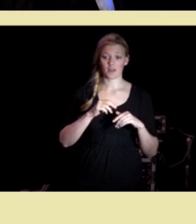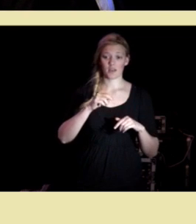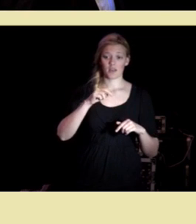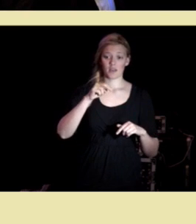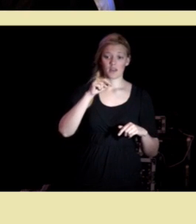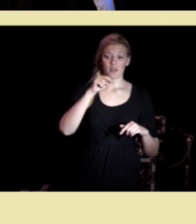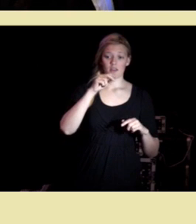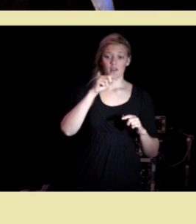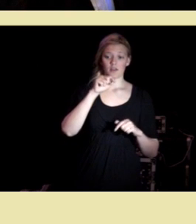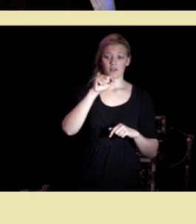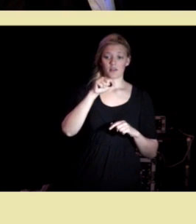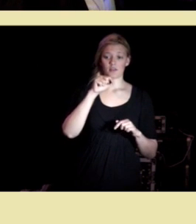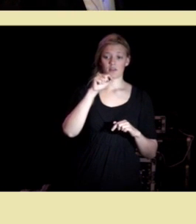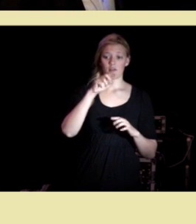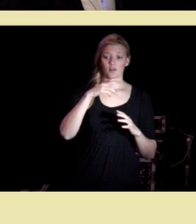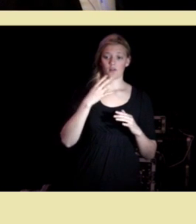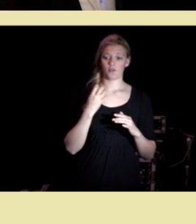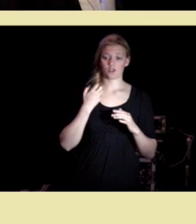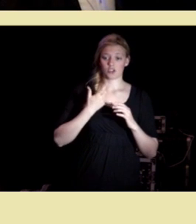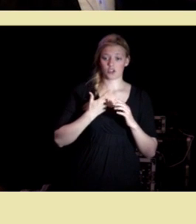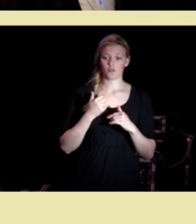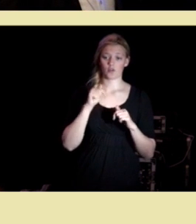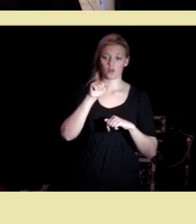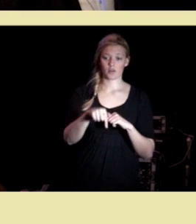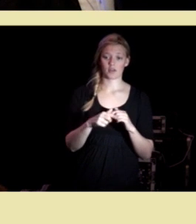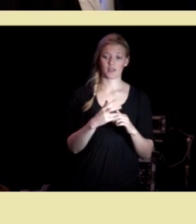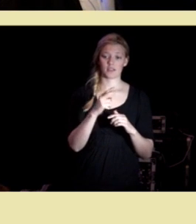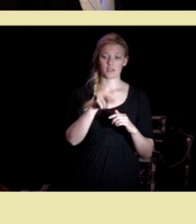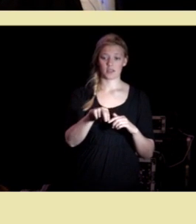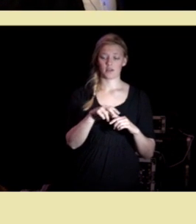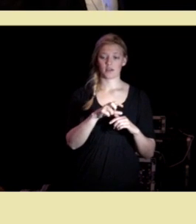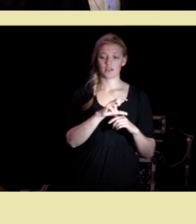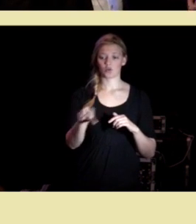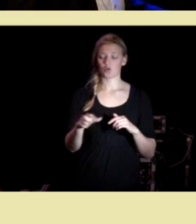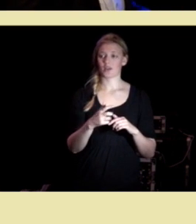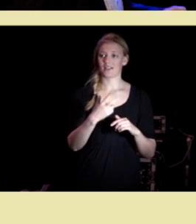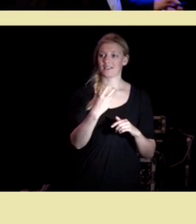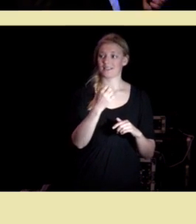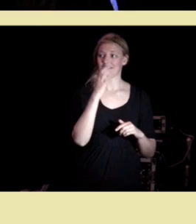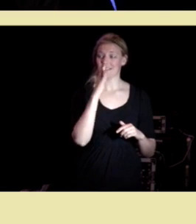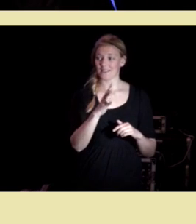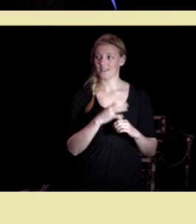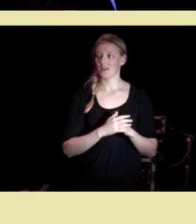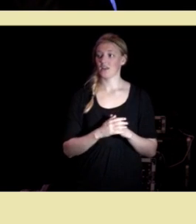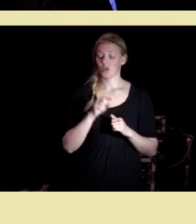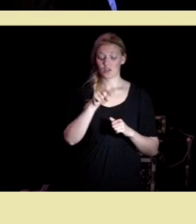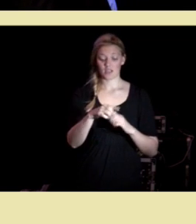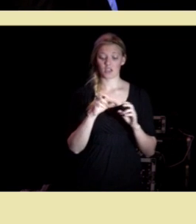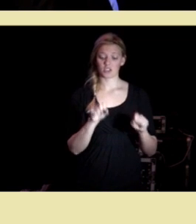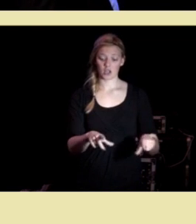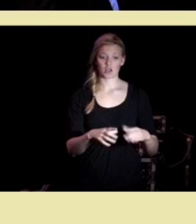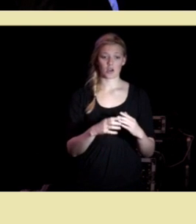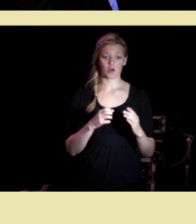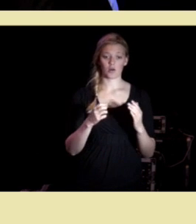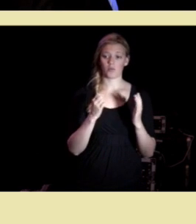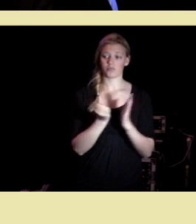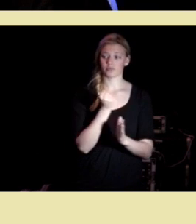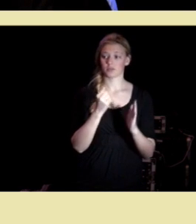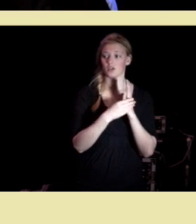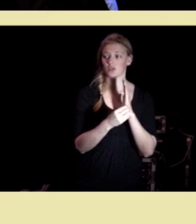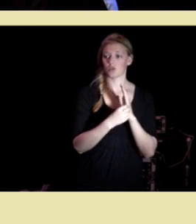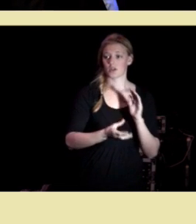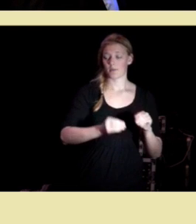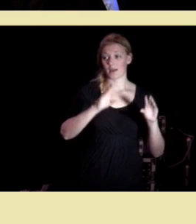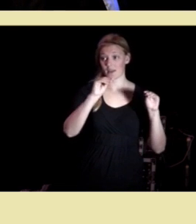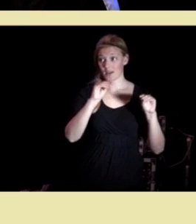39. De gjorde altså 34% mer i 2014 enn i 2013, så de har begynt å utnytte ressursene bedre. Lungeavdelingen har